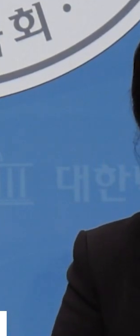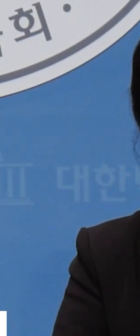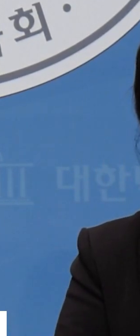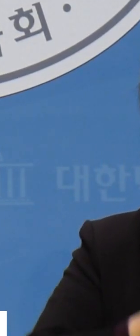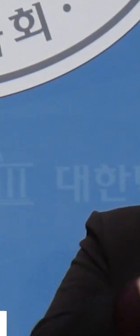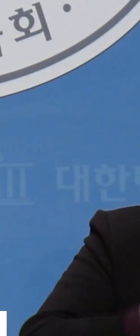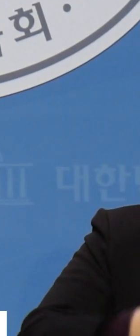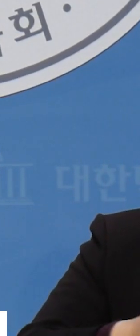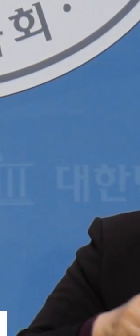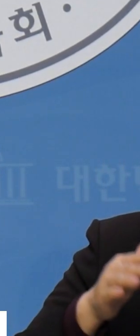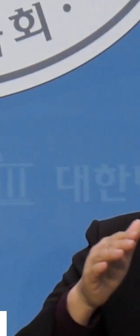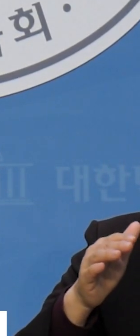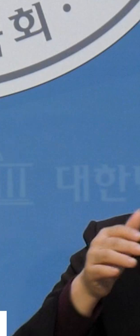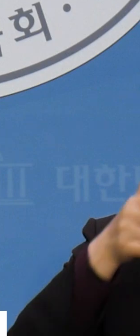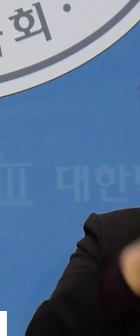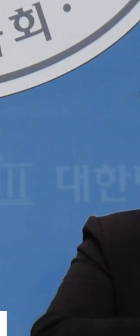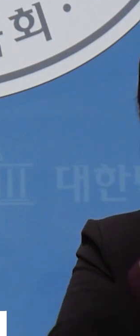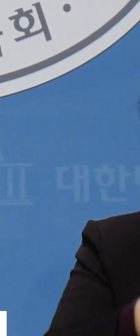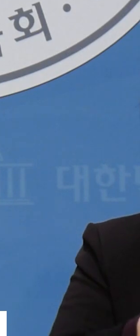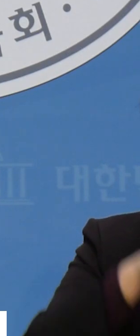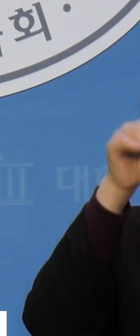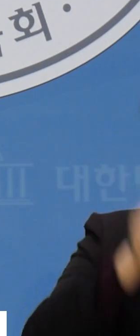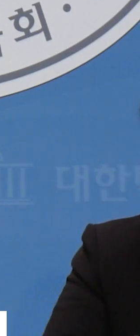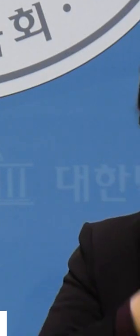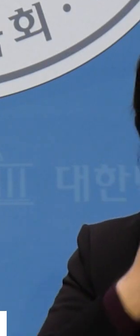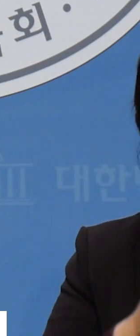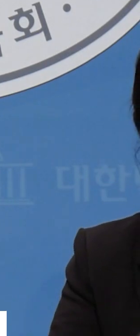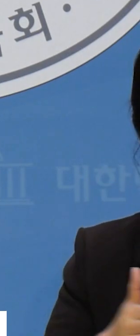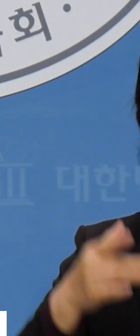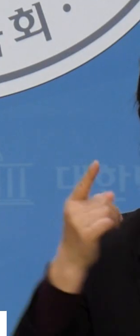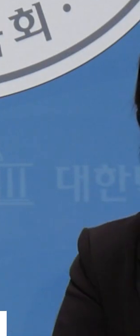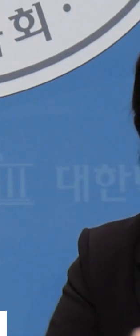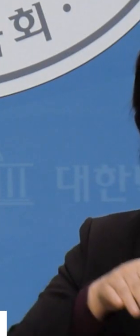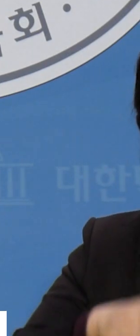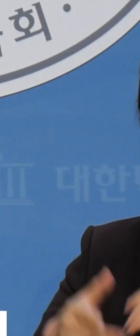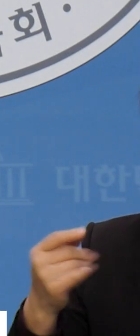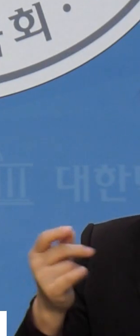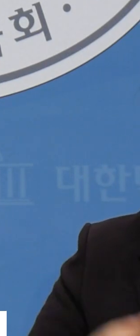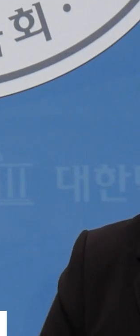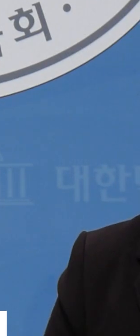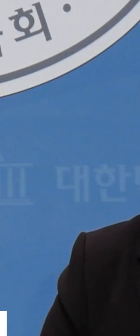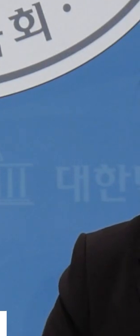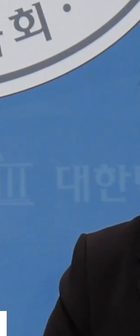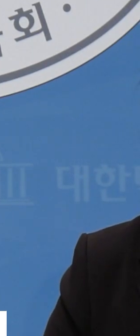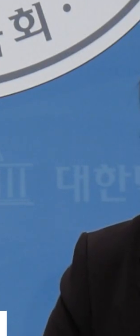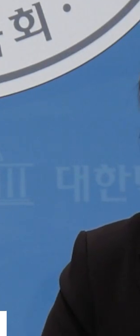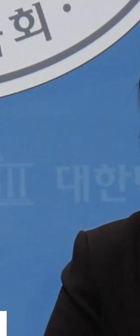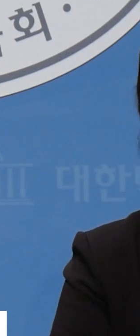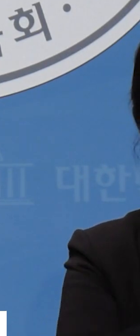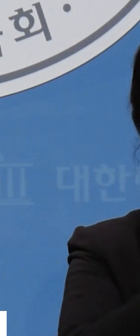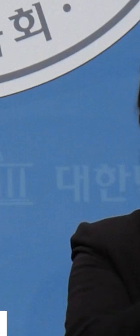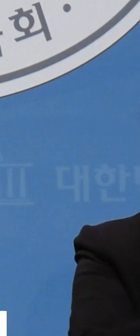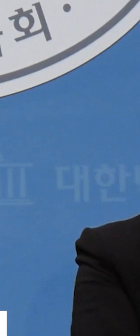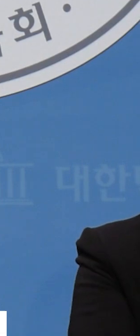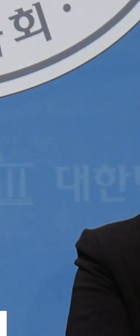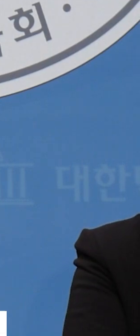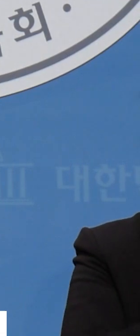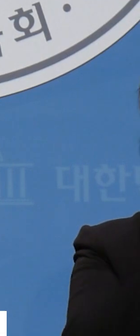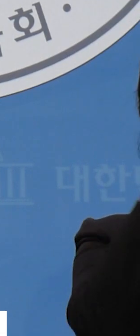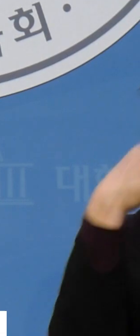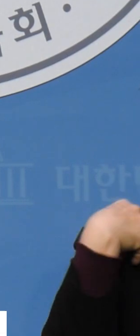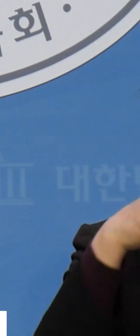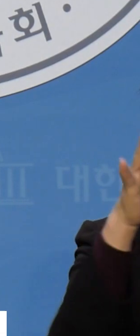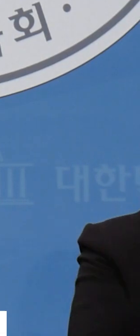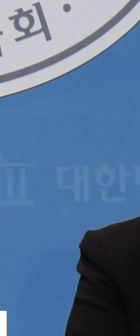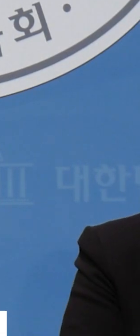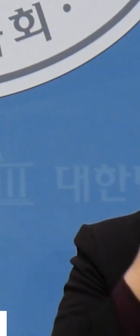사업을 받아주지 않는다는 이유였습니다. 더불어민주당 이렇게 여당의 협의나 정부의 동의도 없이